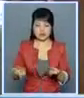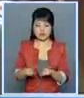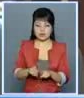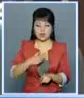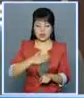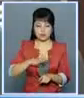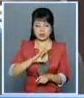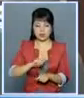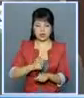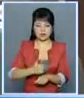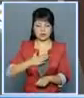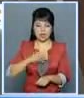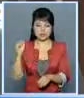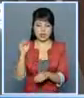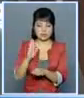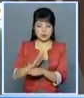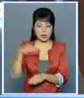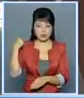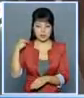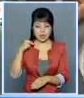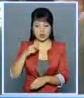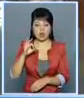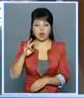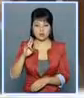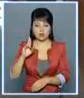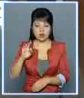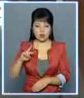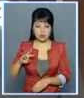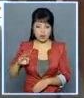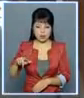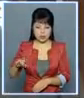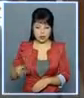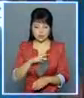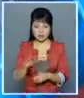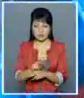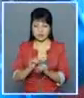тапсырма шеңберінде Қазақстанда онкологияны дамыту туралы бағдарлама жасалынды.